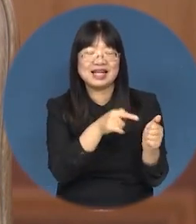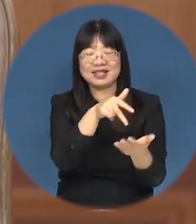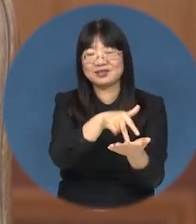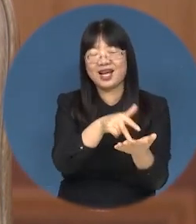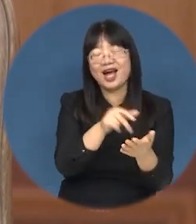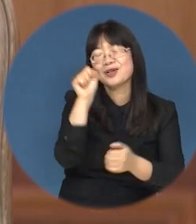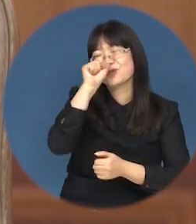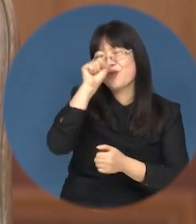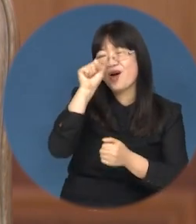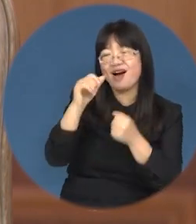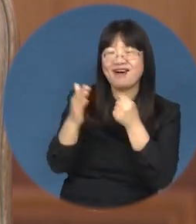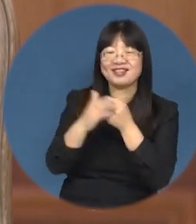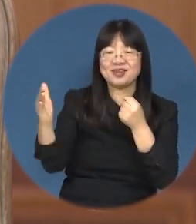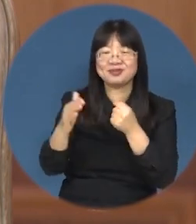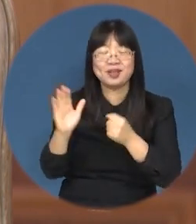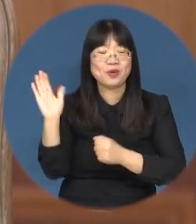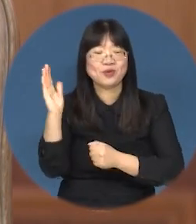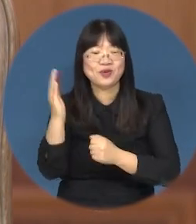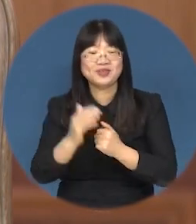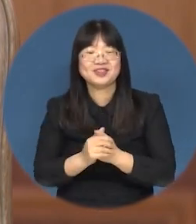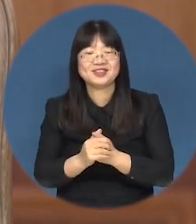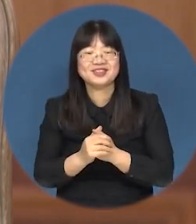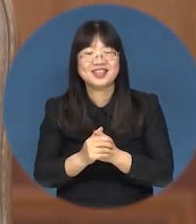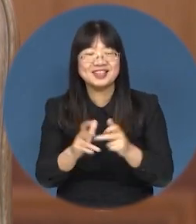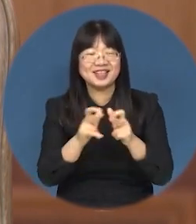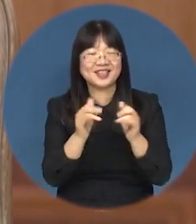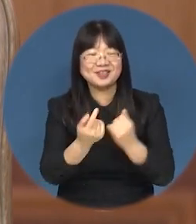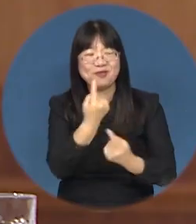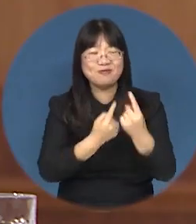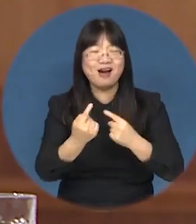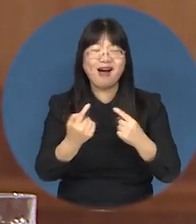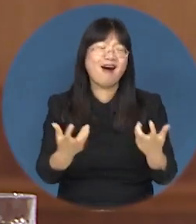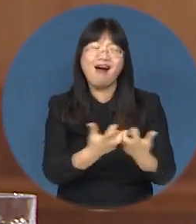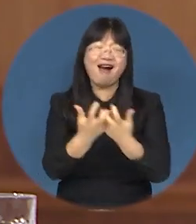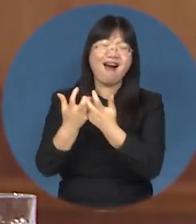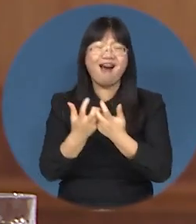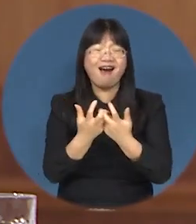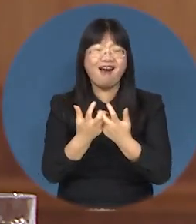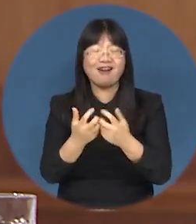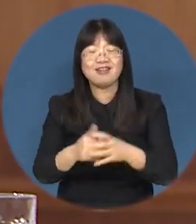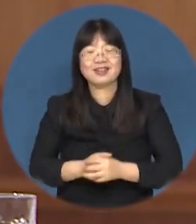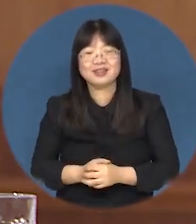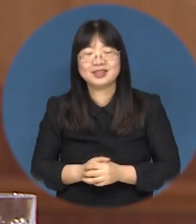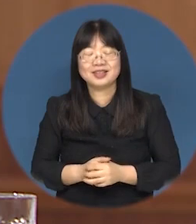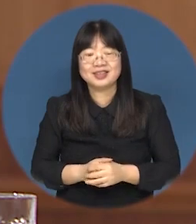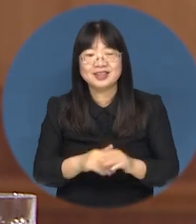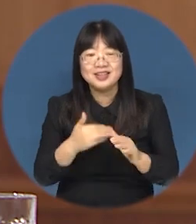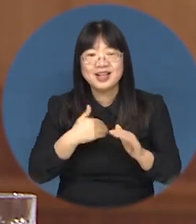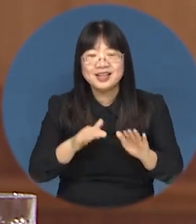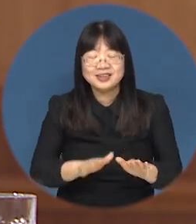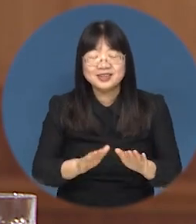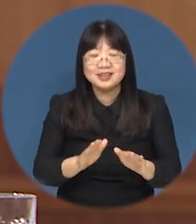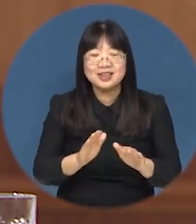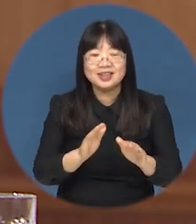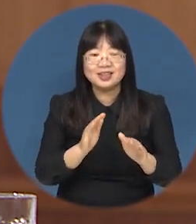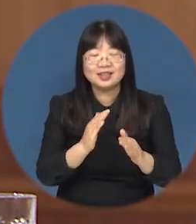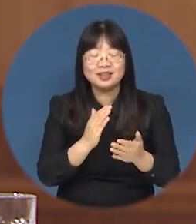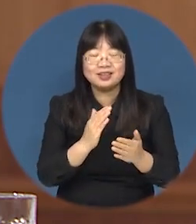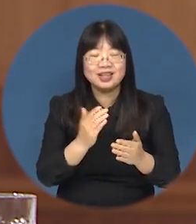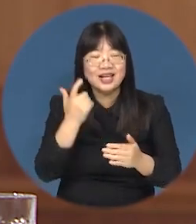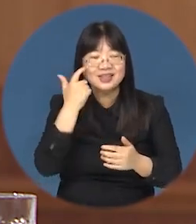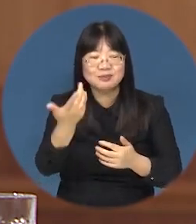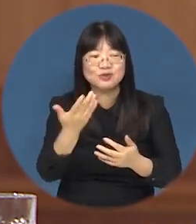많이 좋아하셔가지고 네, 네. 예, 요즘은 좀 뭐 넘칠 정도입니다. 아, 예. 제가 지금 대표님께 이런저런